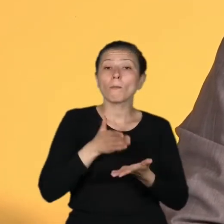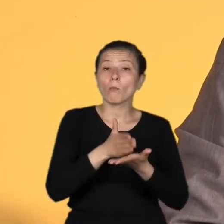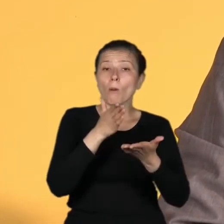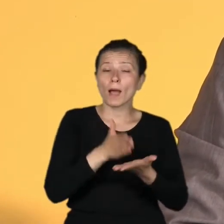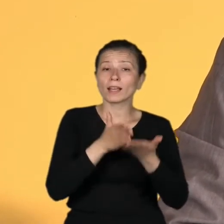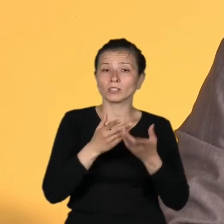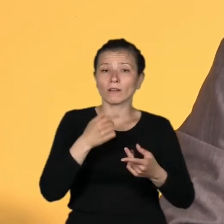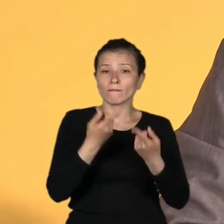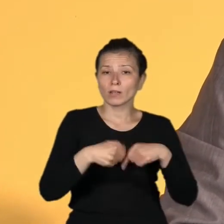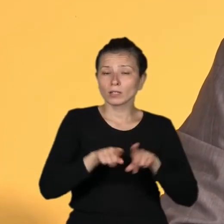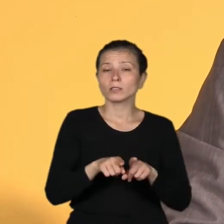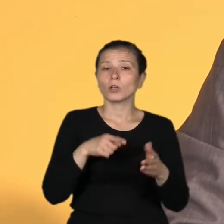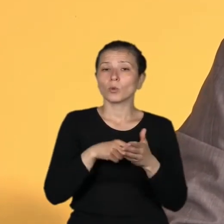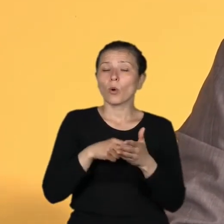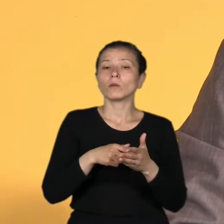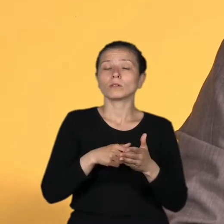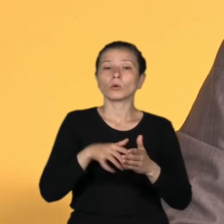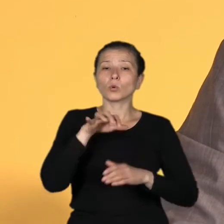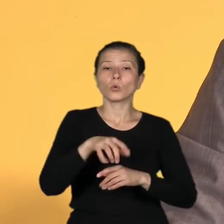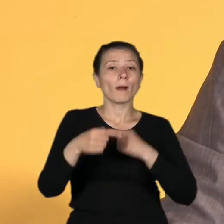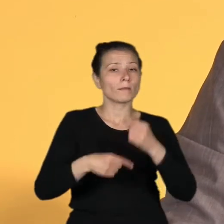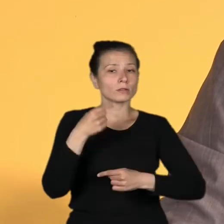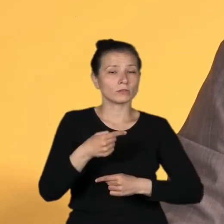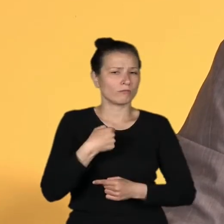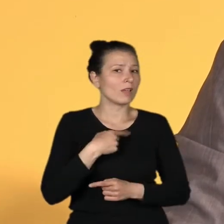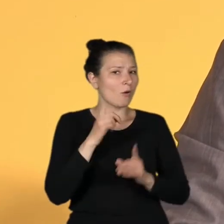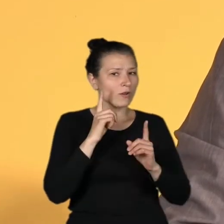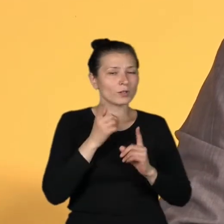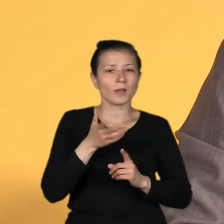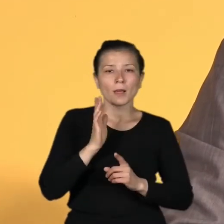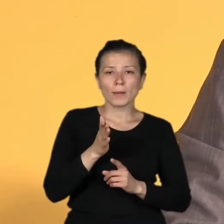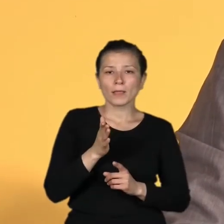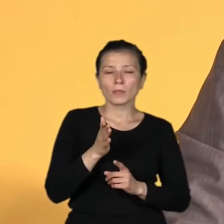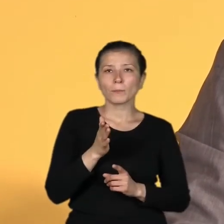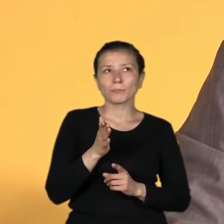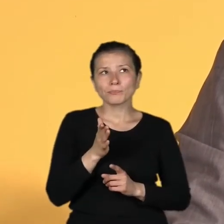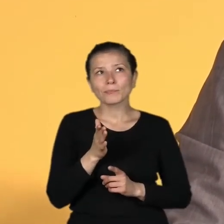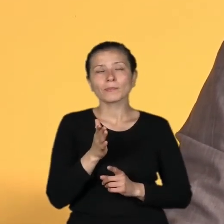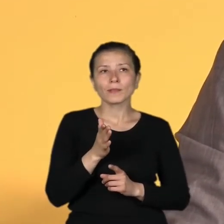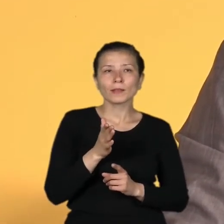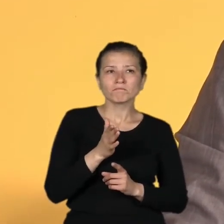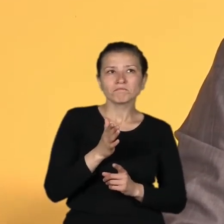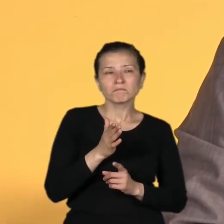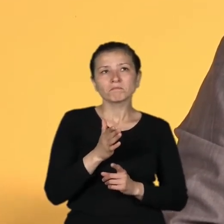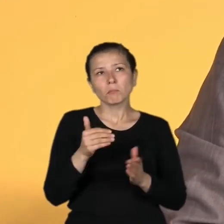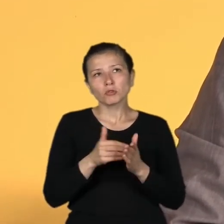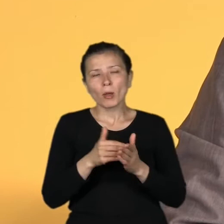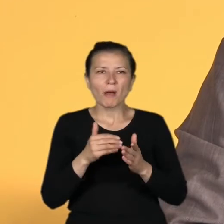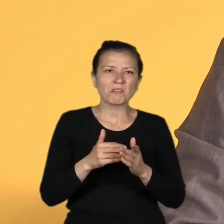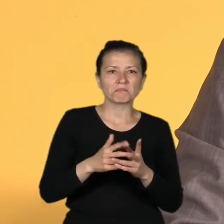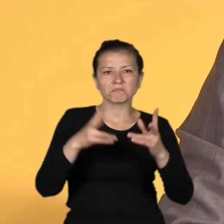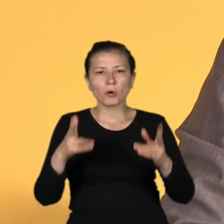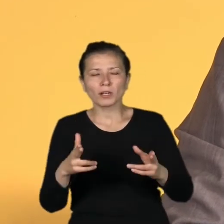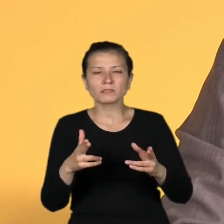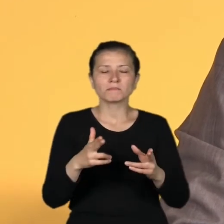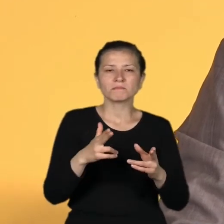w ich realizacji. To są procesy, które moim zdaniem będą rozłożone na przynajmniej 2-3 dekady.